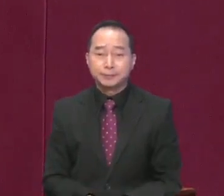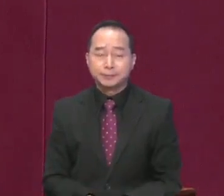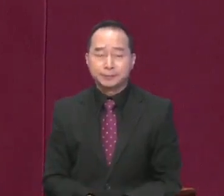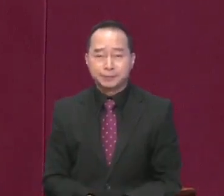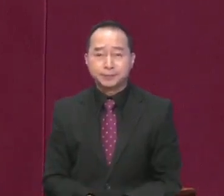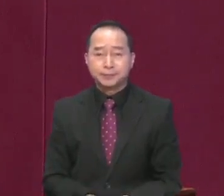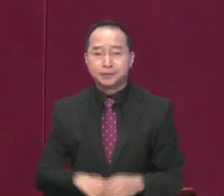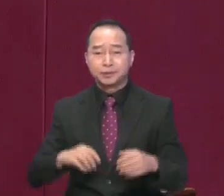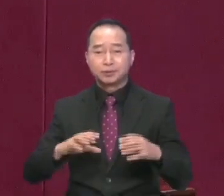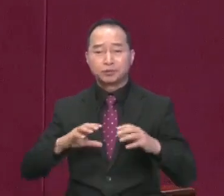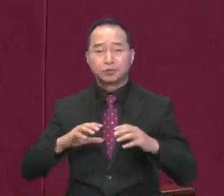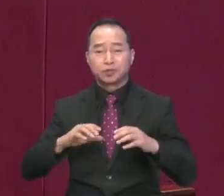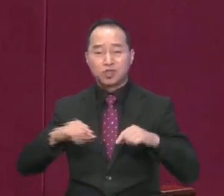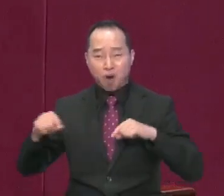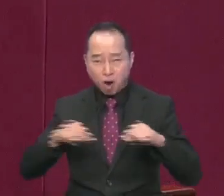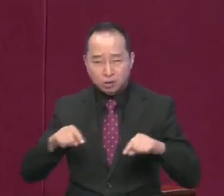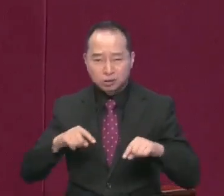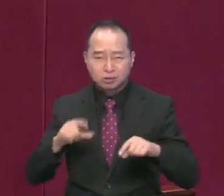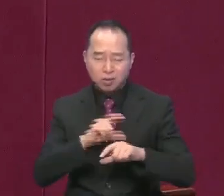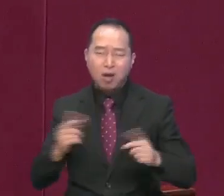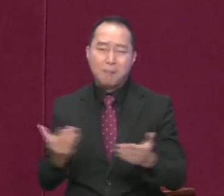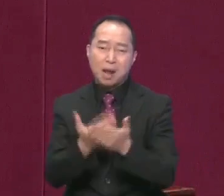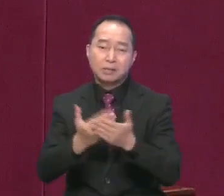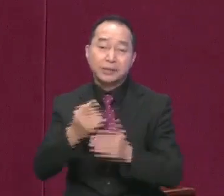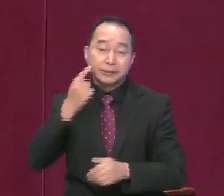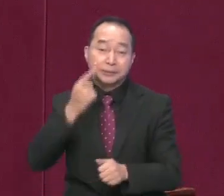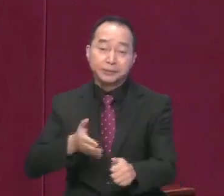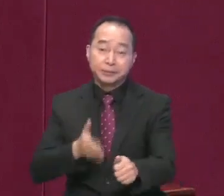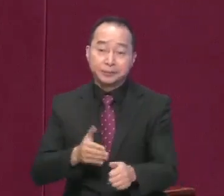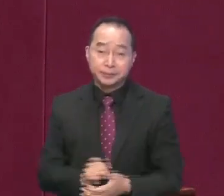정치를 한 걸음이라도 발전시킵시다.